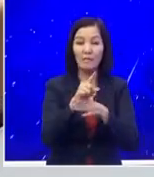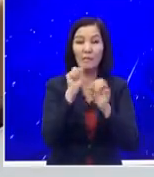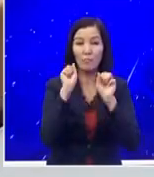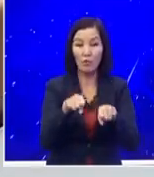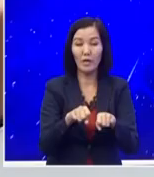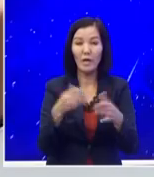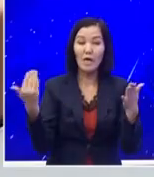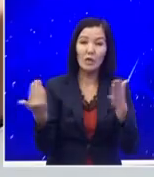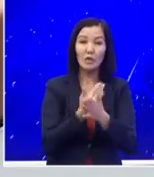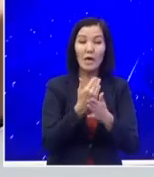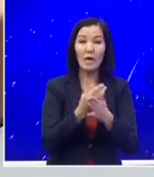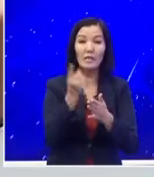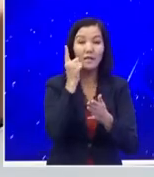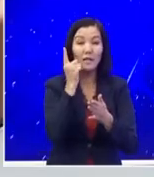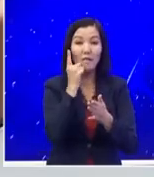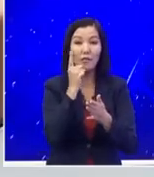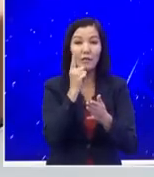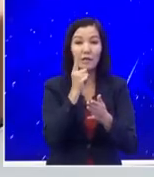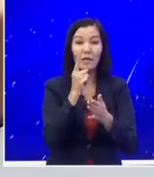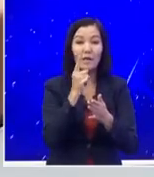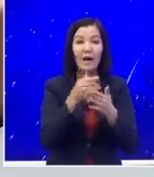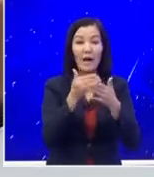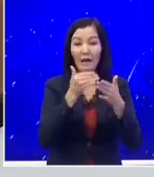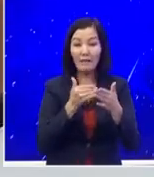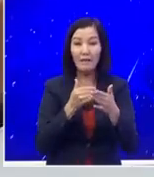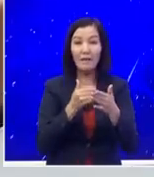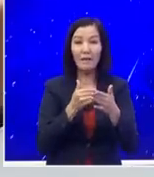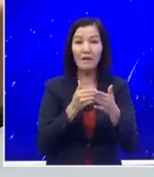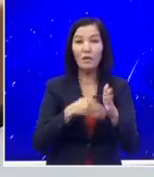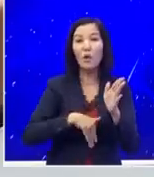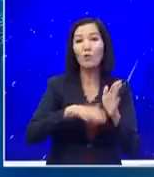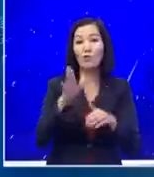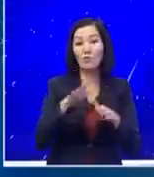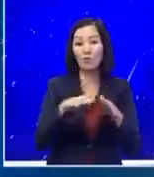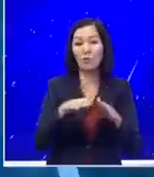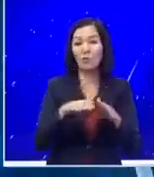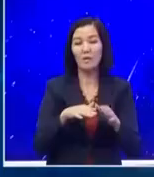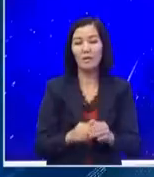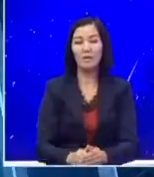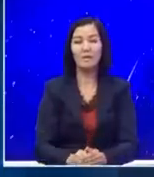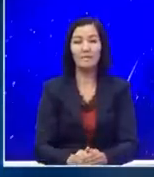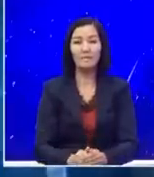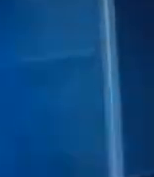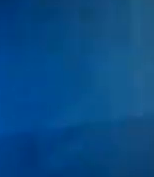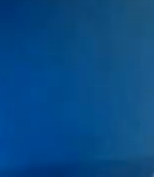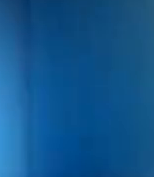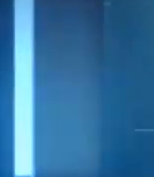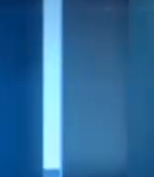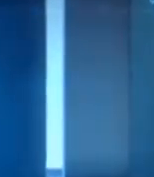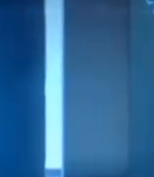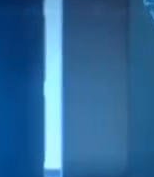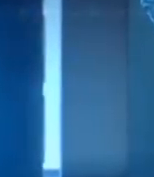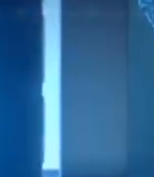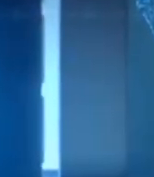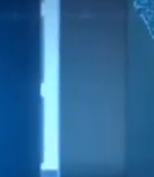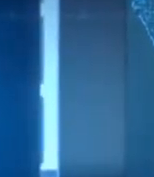болады. Жаңа консольдің графикалық процессоры алдыңғысына қарағанда жақсы құралған. Топтаманы ғаламтор ақпараттарымен дайындаған Алмат Хамит,